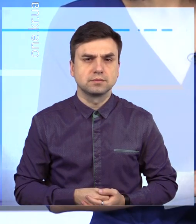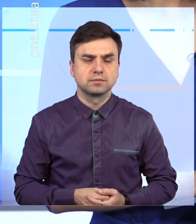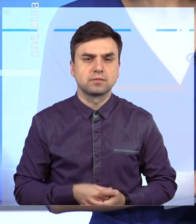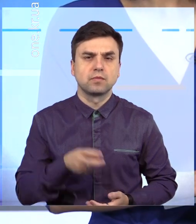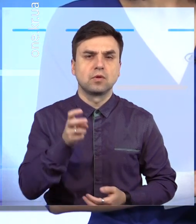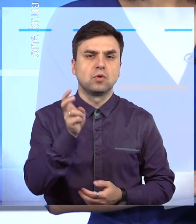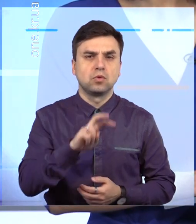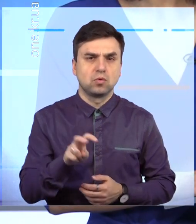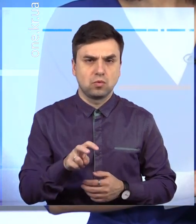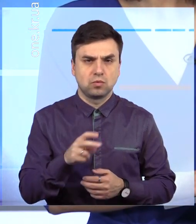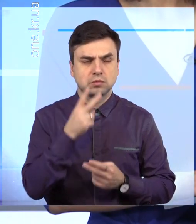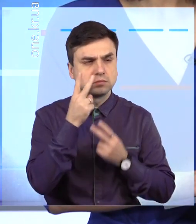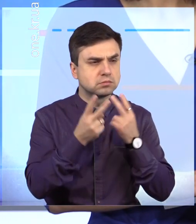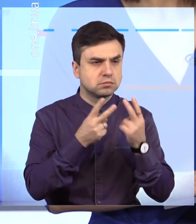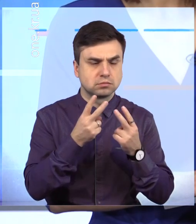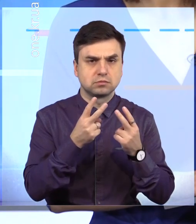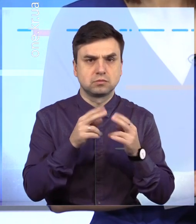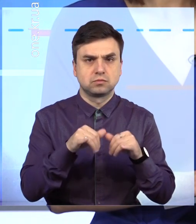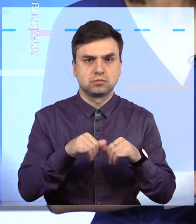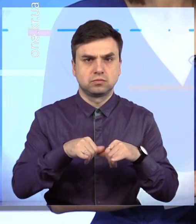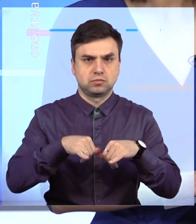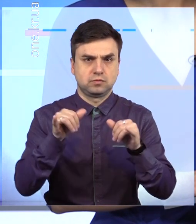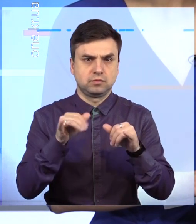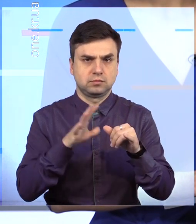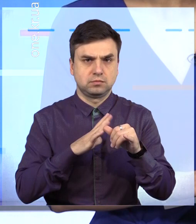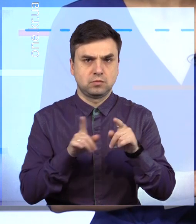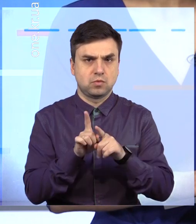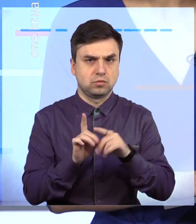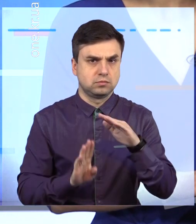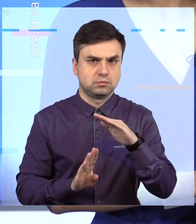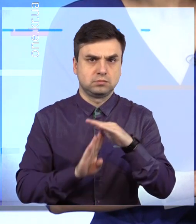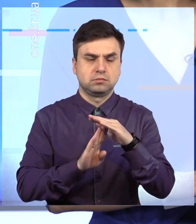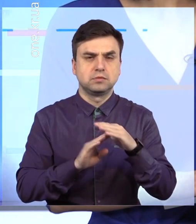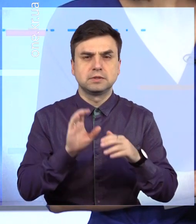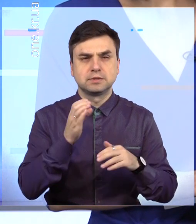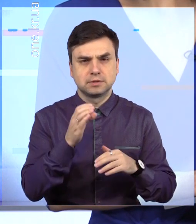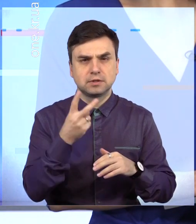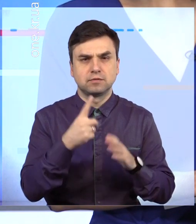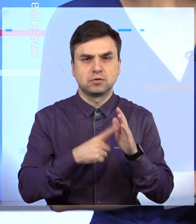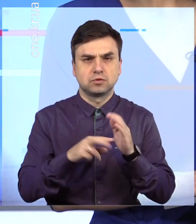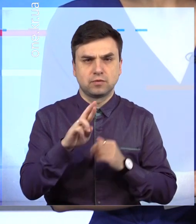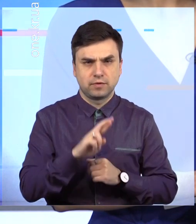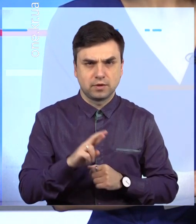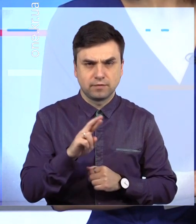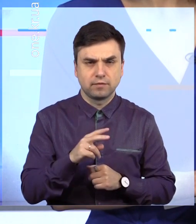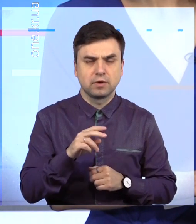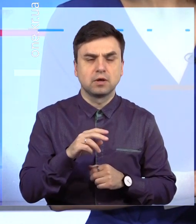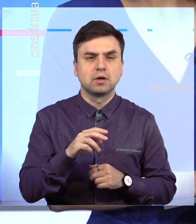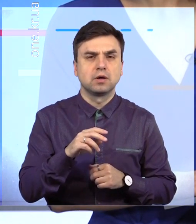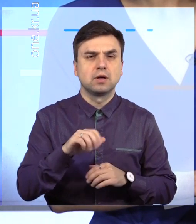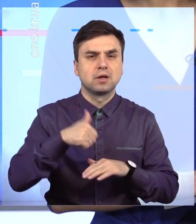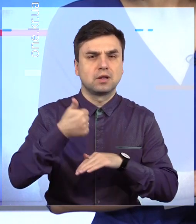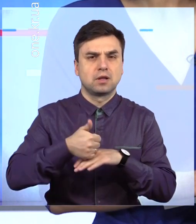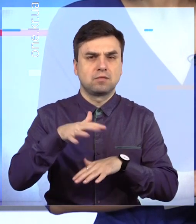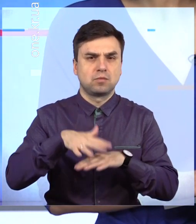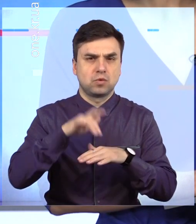Курс долара в обмінниках наблизився до психологічного максимуму. У середу, 26 січня, Національний банк послабив